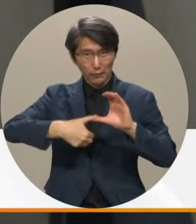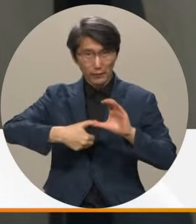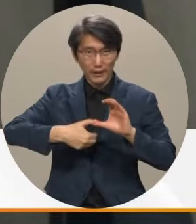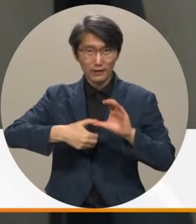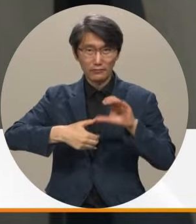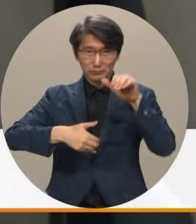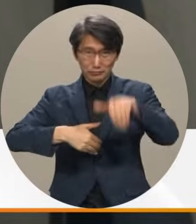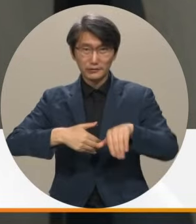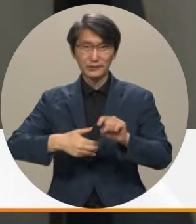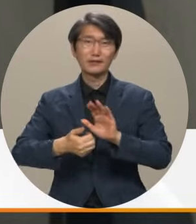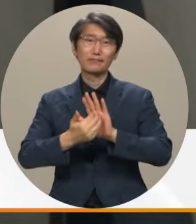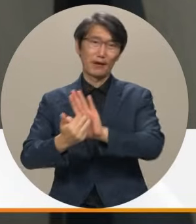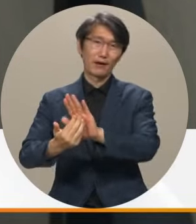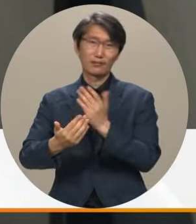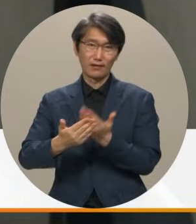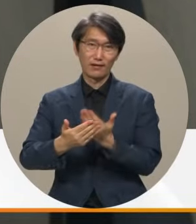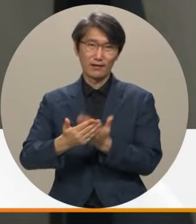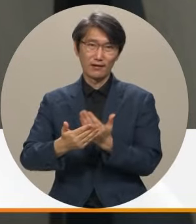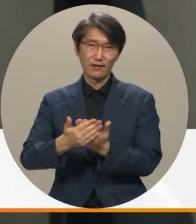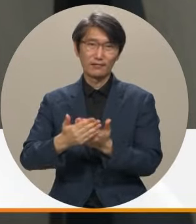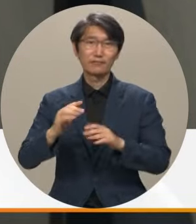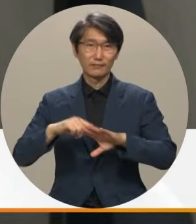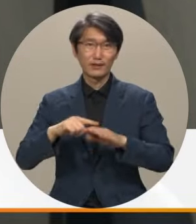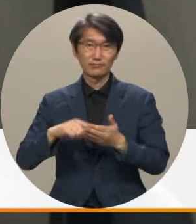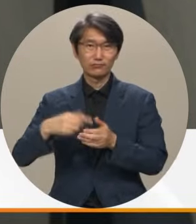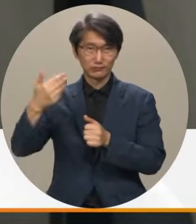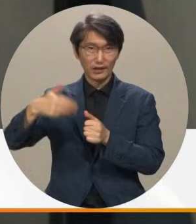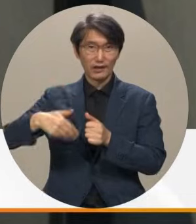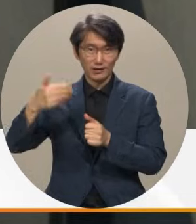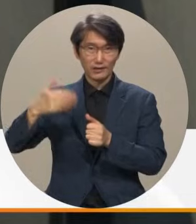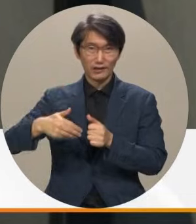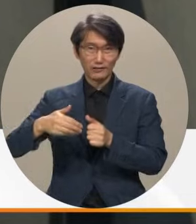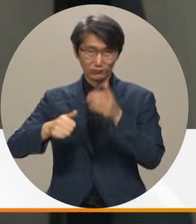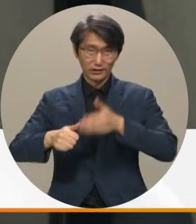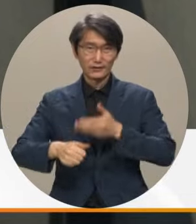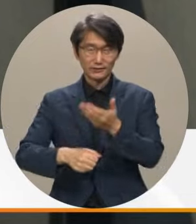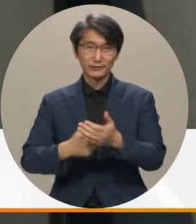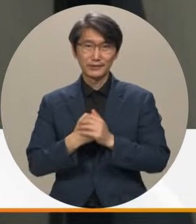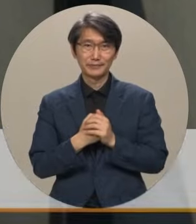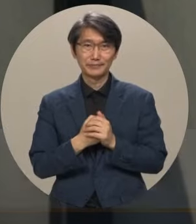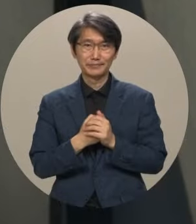것을 막아주십사, 이렇게 간절히 부탁드리겠습니다.